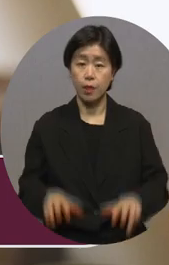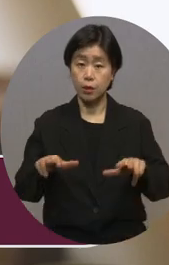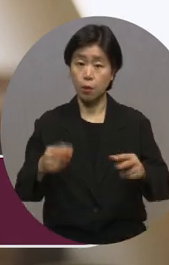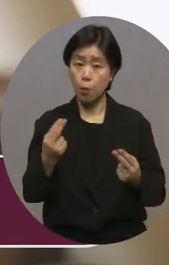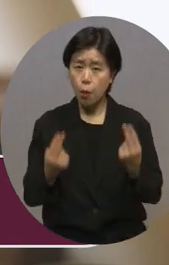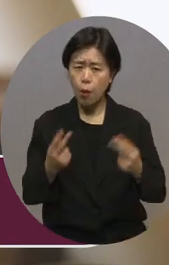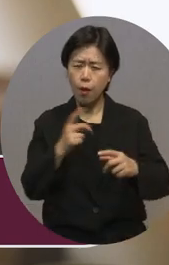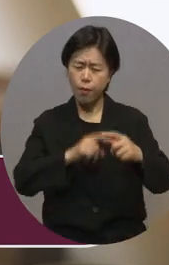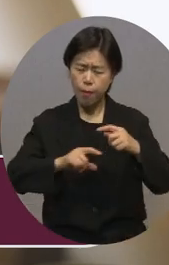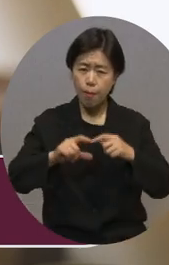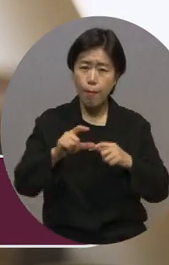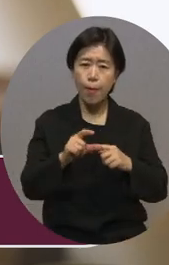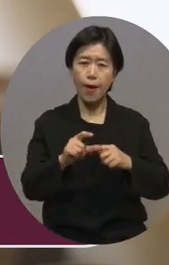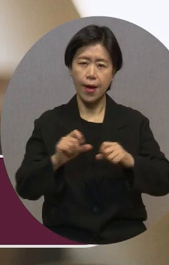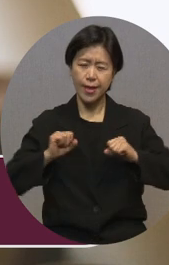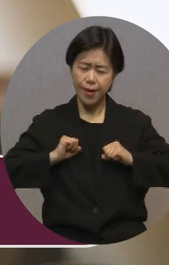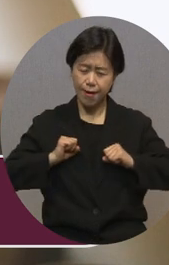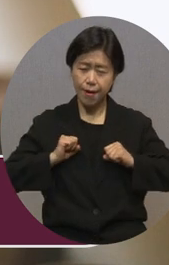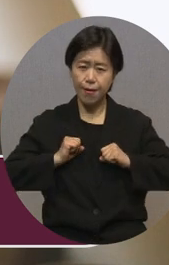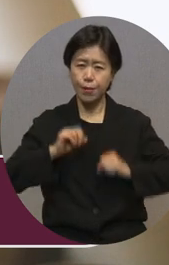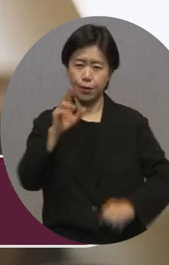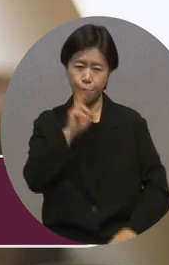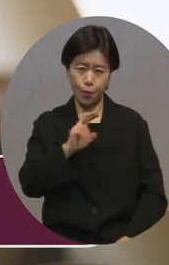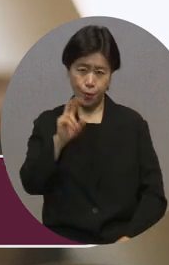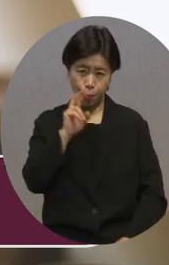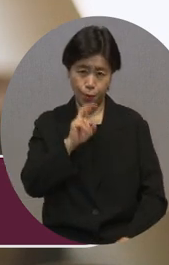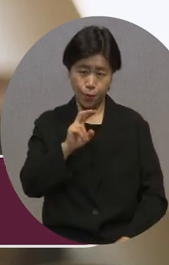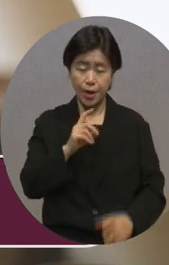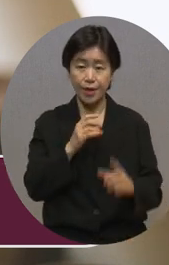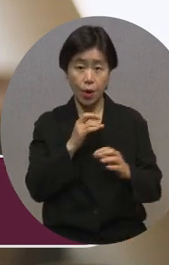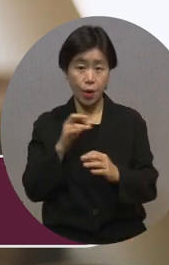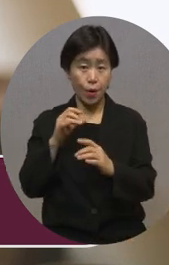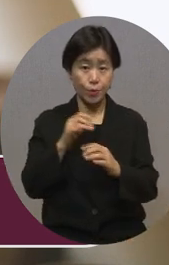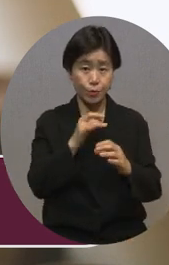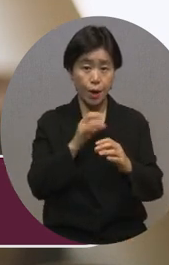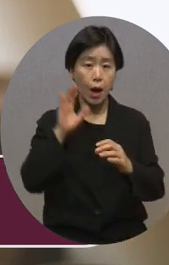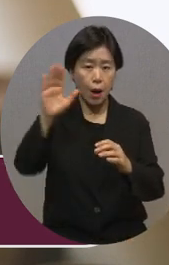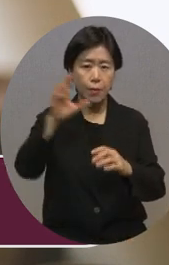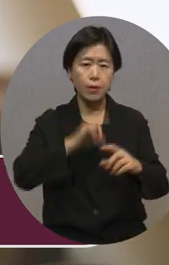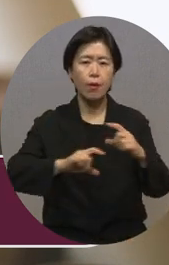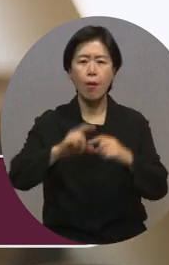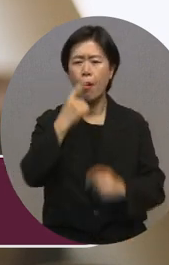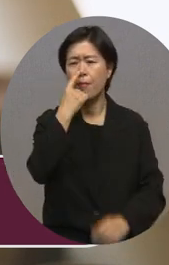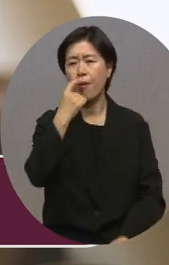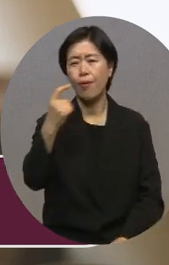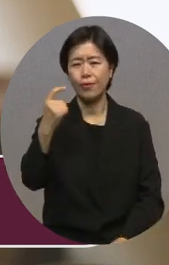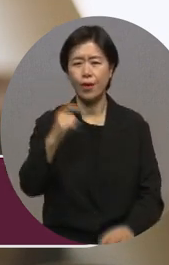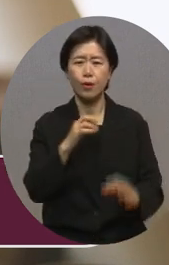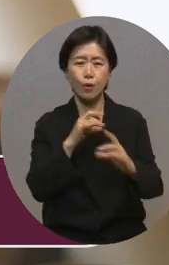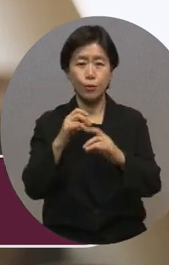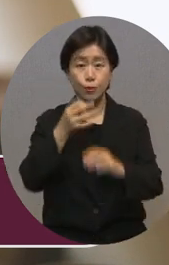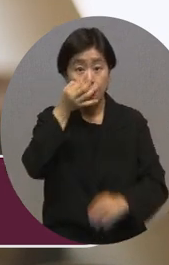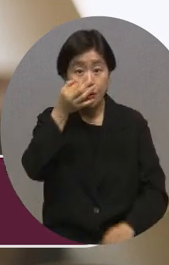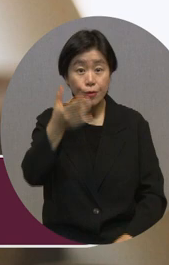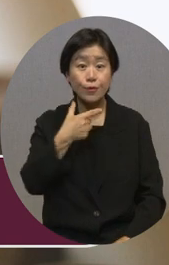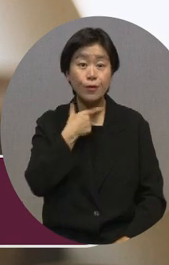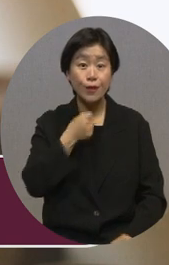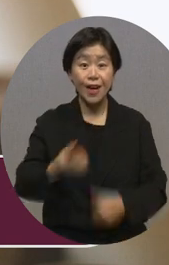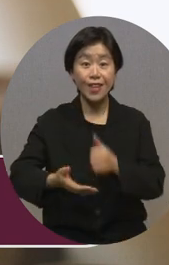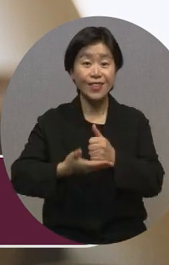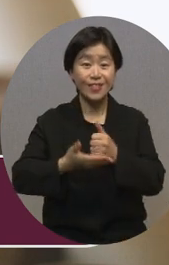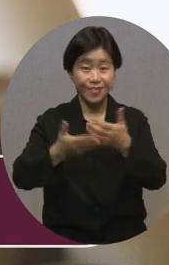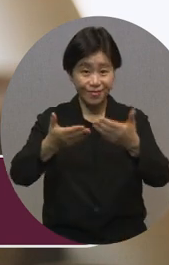지금보다 더 열심히 노력해서 멋진 클라리넷 피스트가 되고 싶습니다.